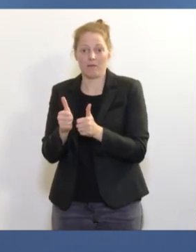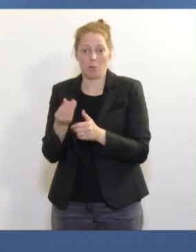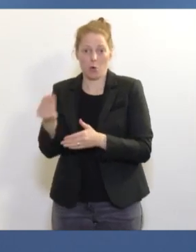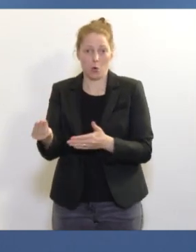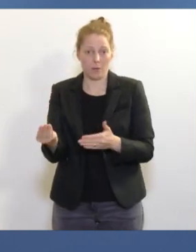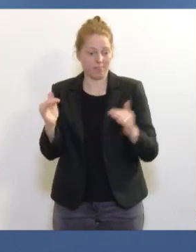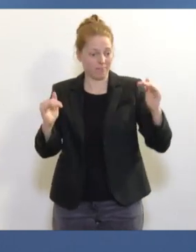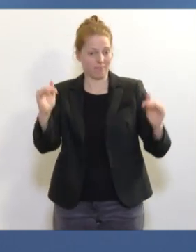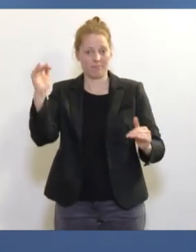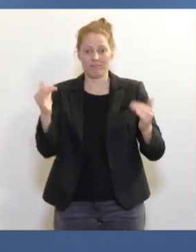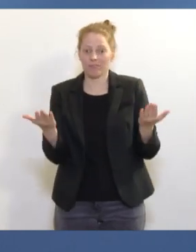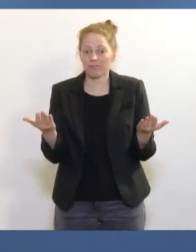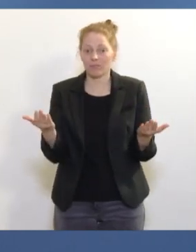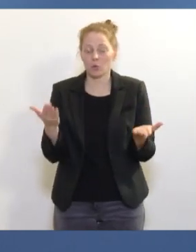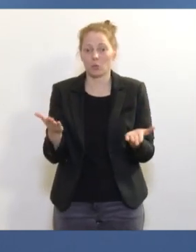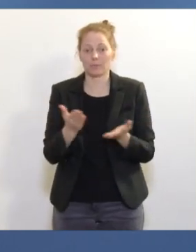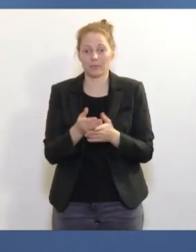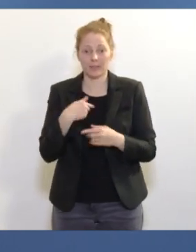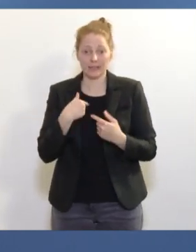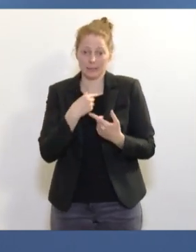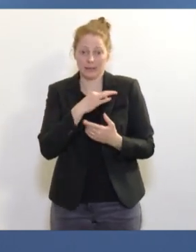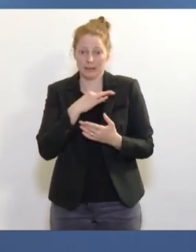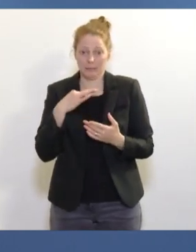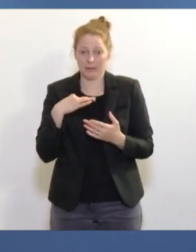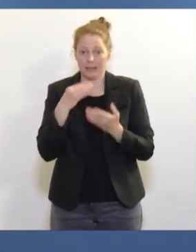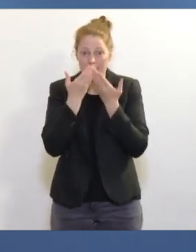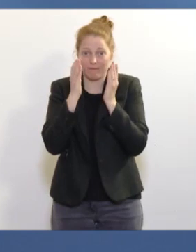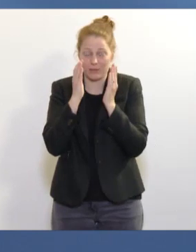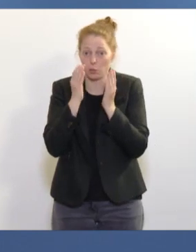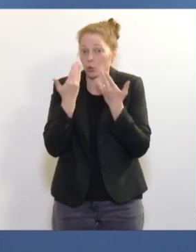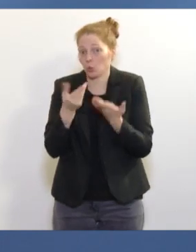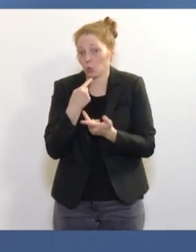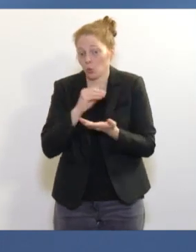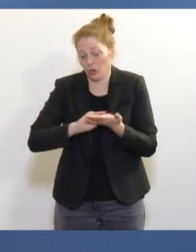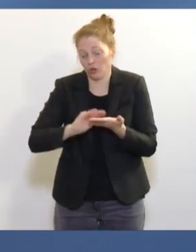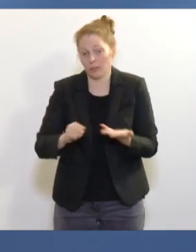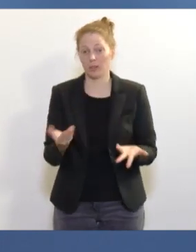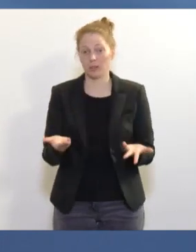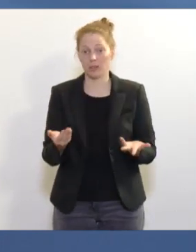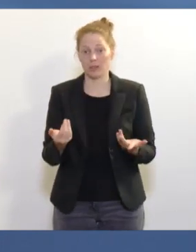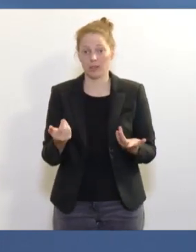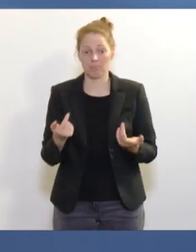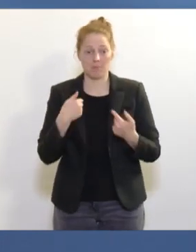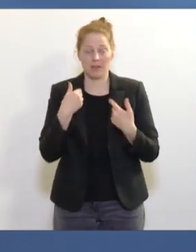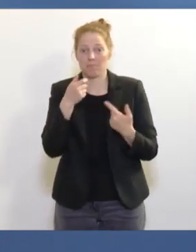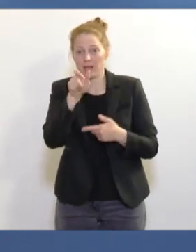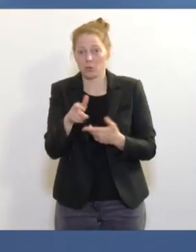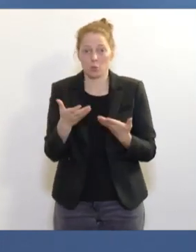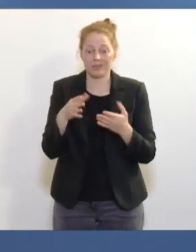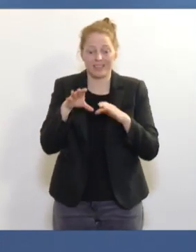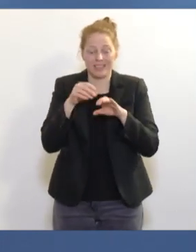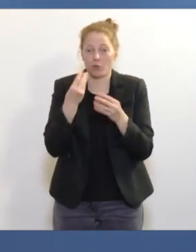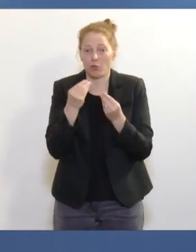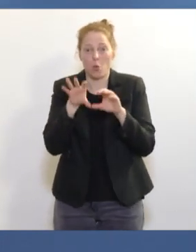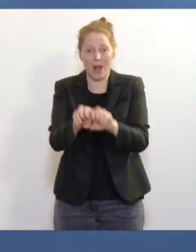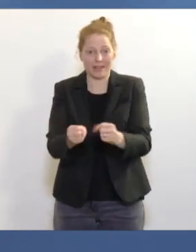Facebook-Beitrag ausgedrückt. Aber wenn man da sich auf die Zeve getrippelt fühlt, dann kann ich ihm sagen, dass das nicht meine Volontät war, aber auf der anderen Seite, also